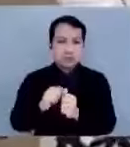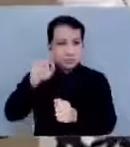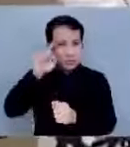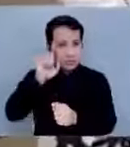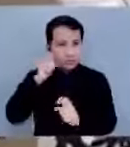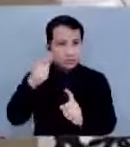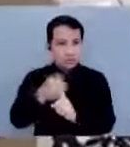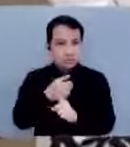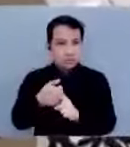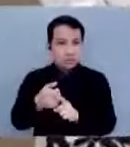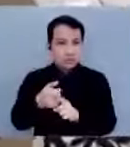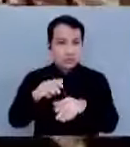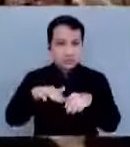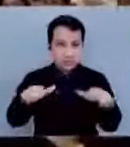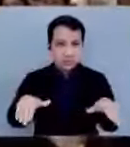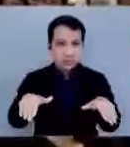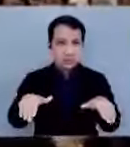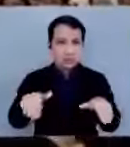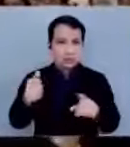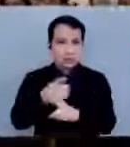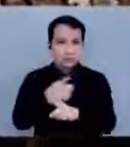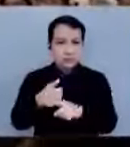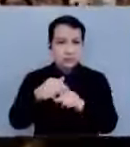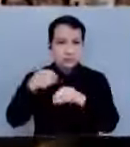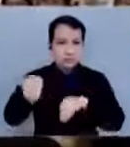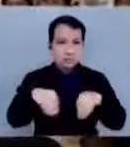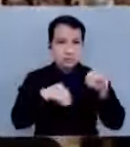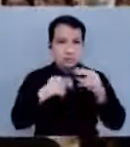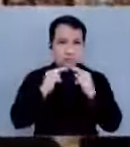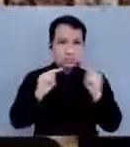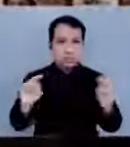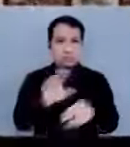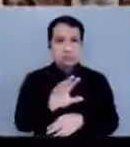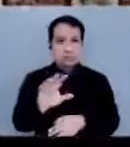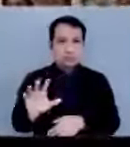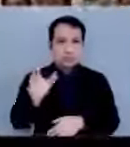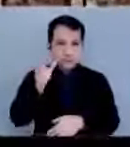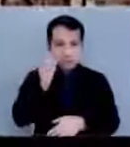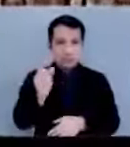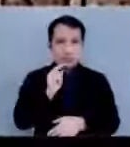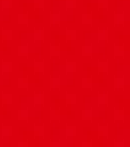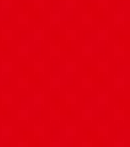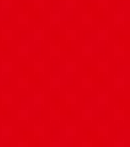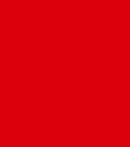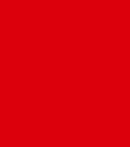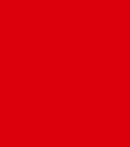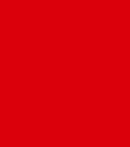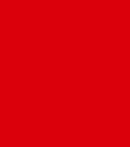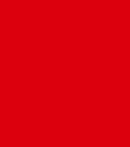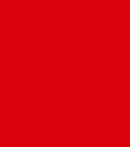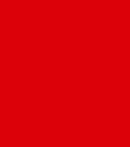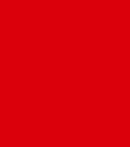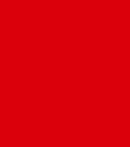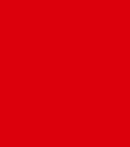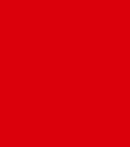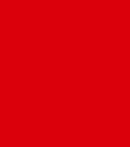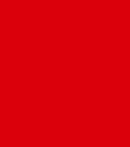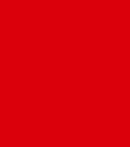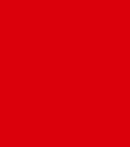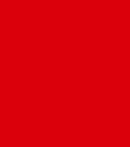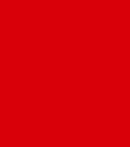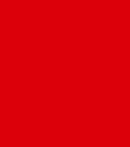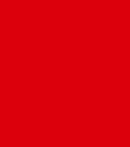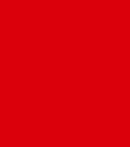child abuse at human trafficking. Nagbabalita mula sa frontline, Camille Samonte, News 5. Mga kapatid, me and